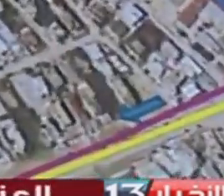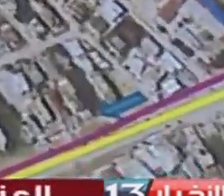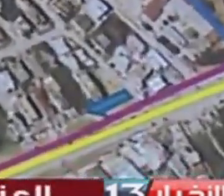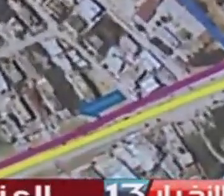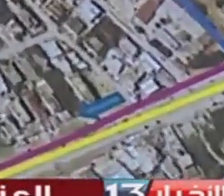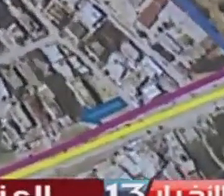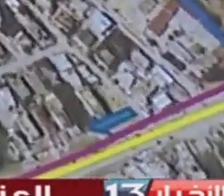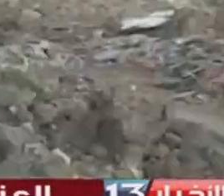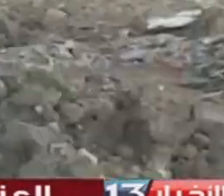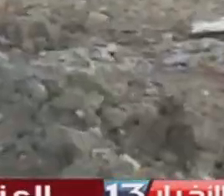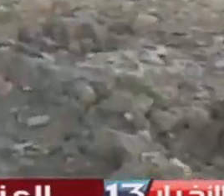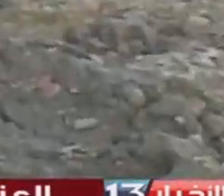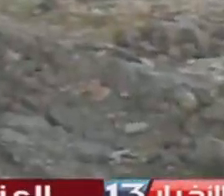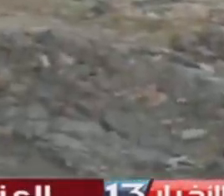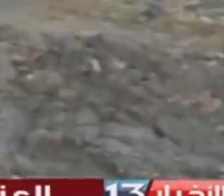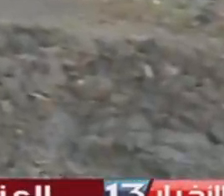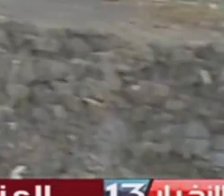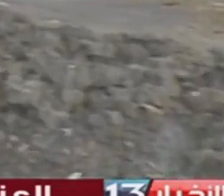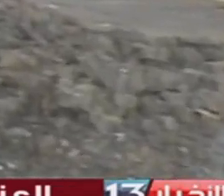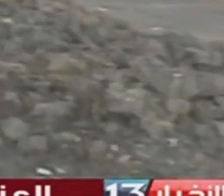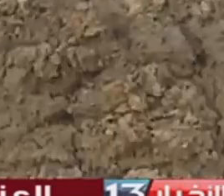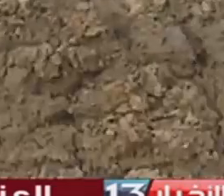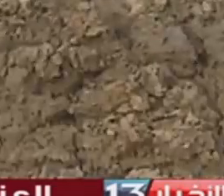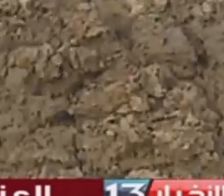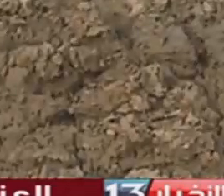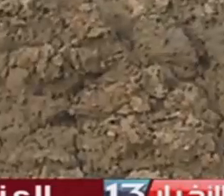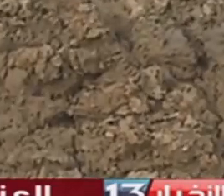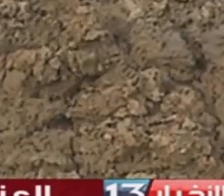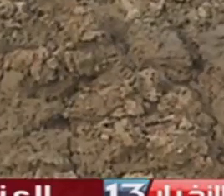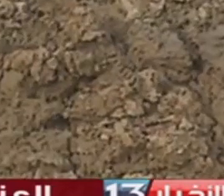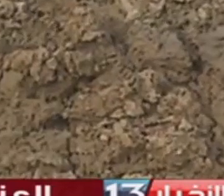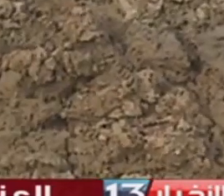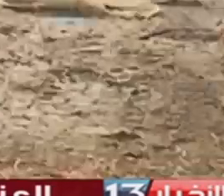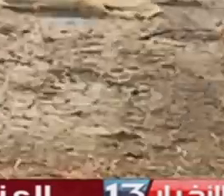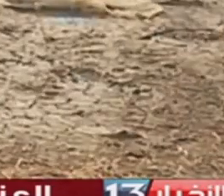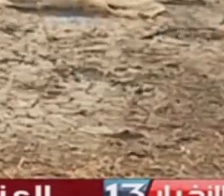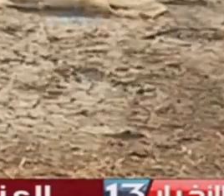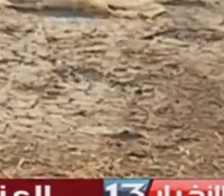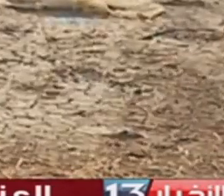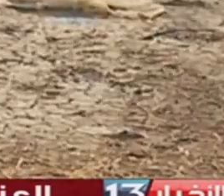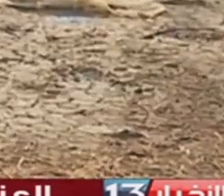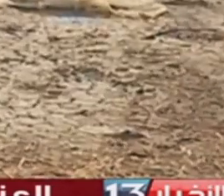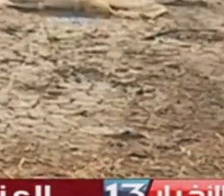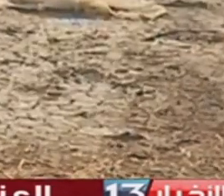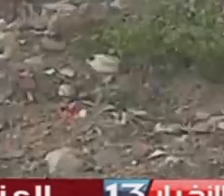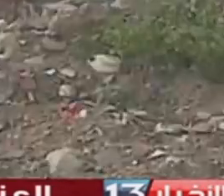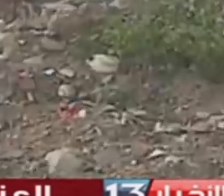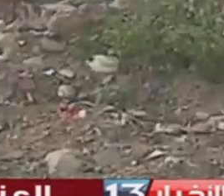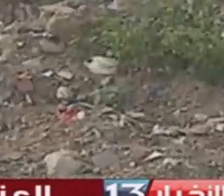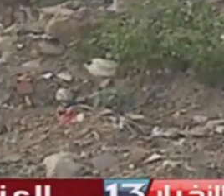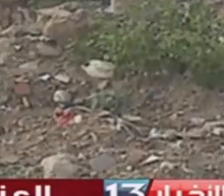الانطلاق في القسم الاول من برنامج حمايه مدينه رواد من الفيضانات من خلال تصريف مياه الامطار في